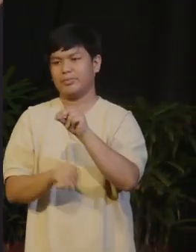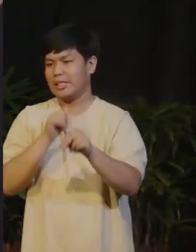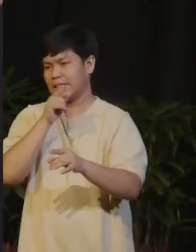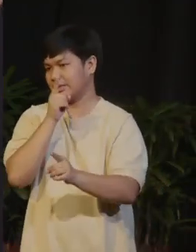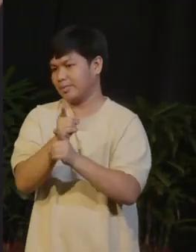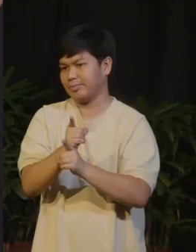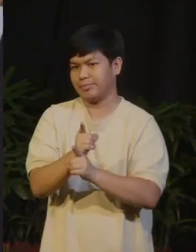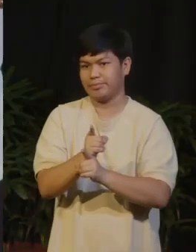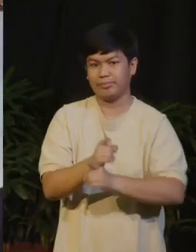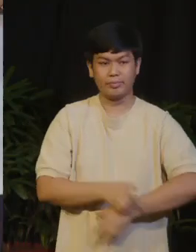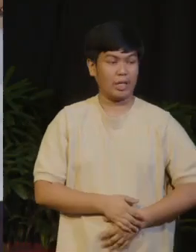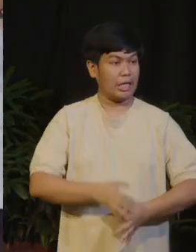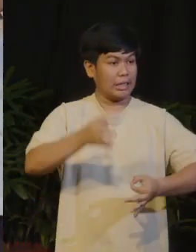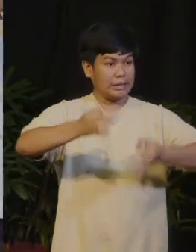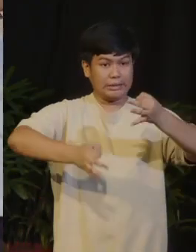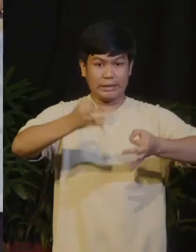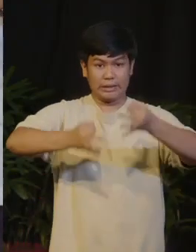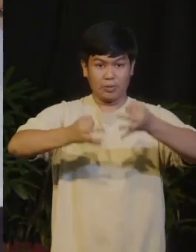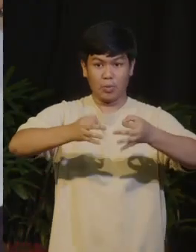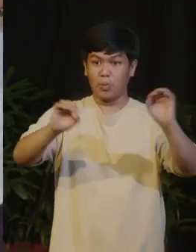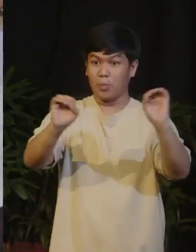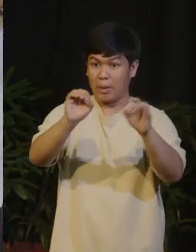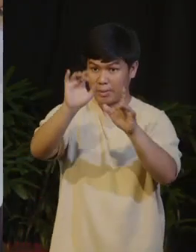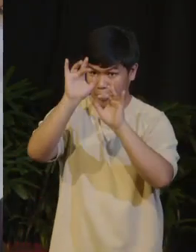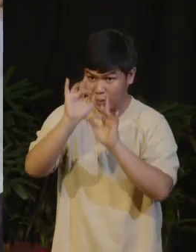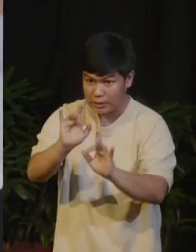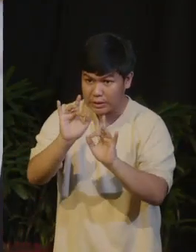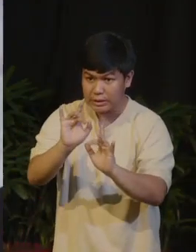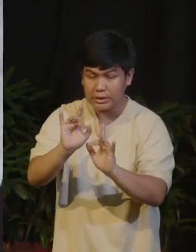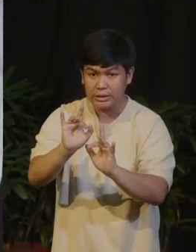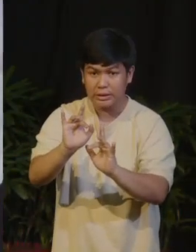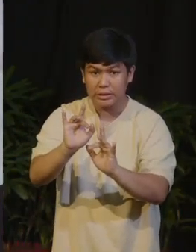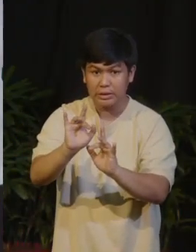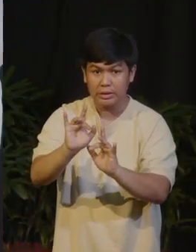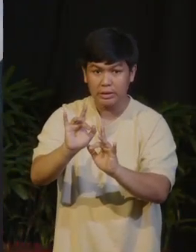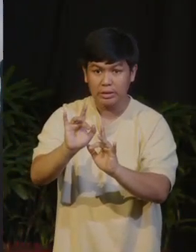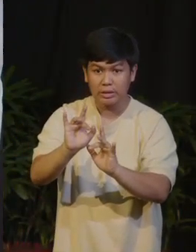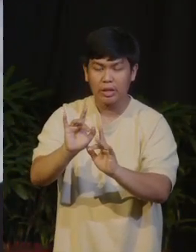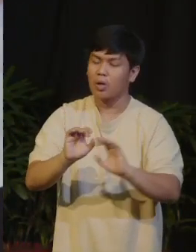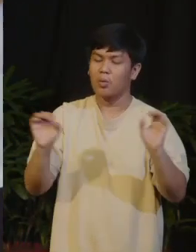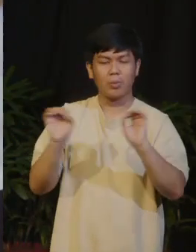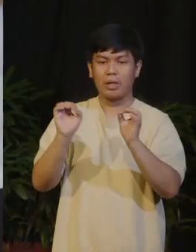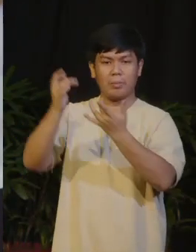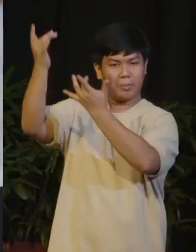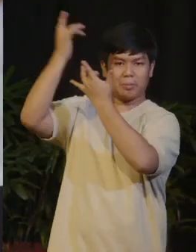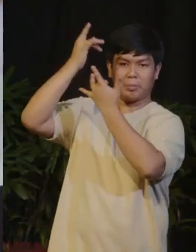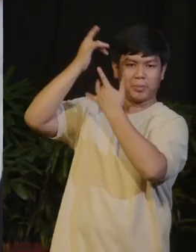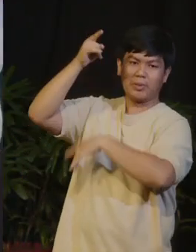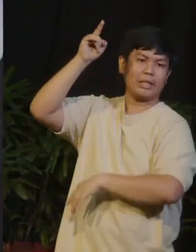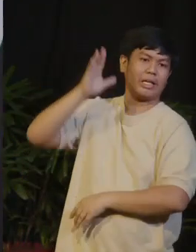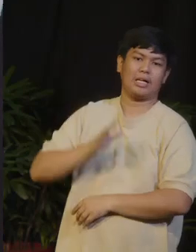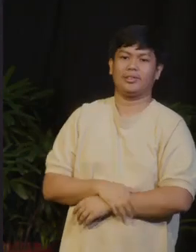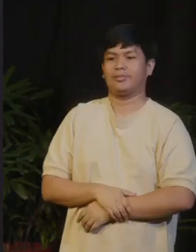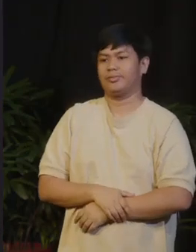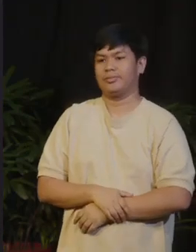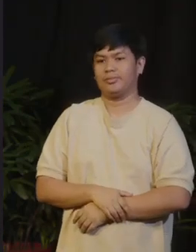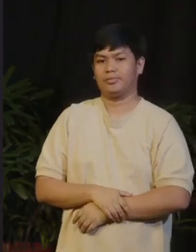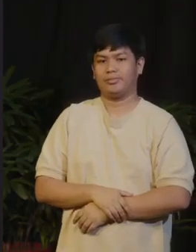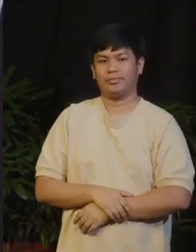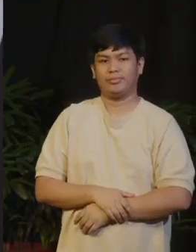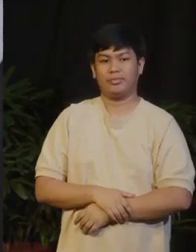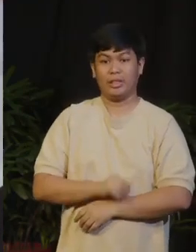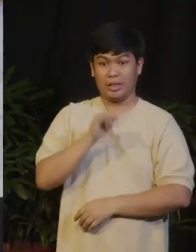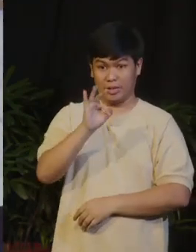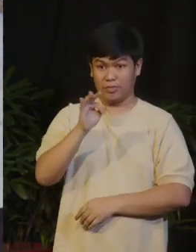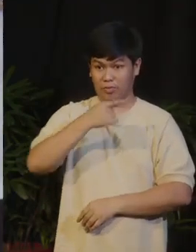for judgment is without mercy to one who has shown no mercy. Pag wala daw kahabagan ng